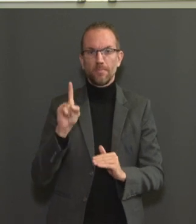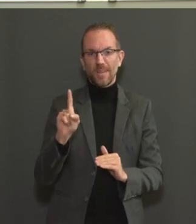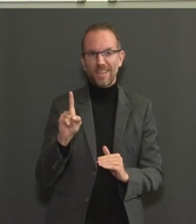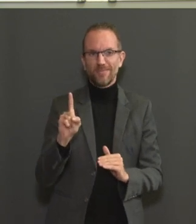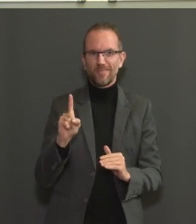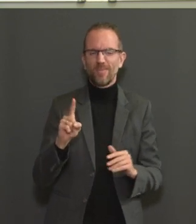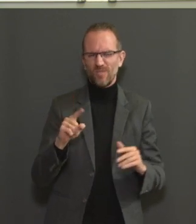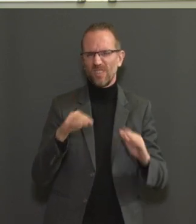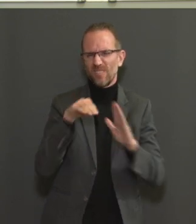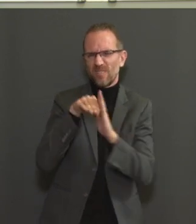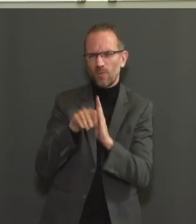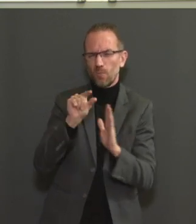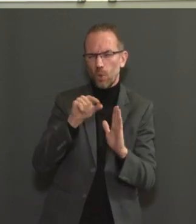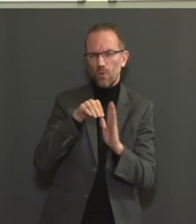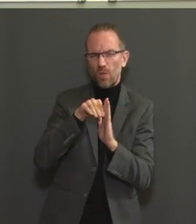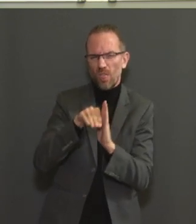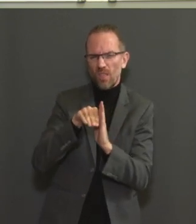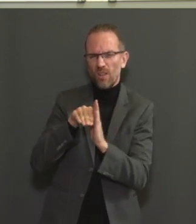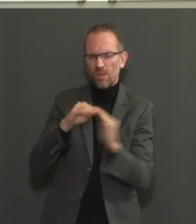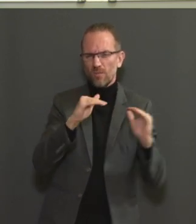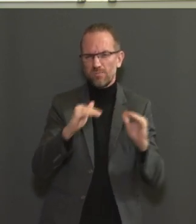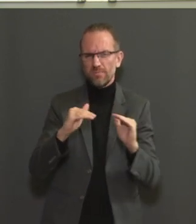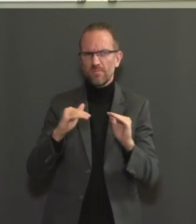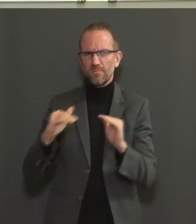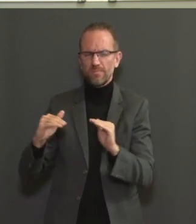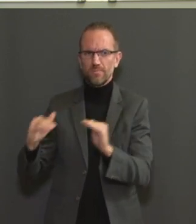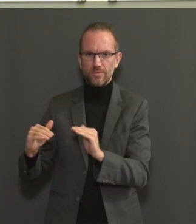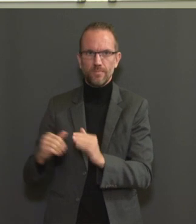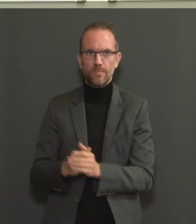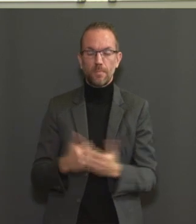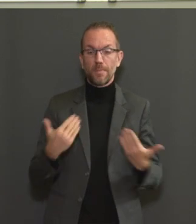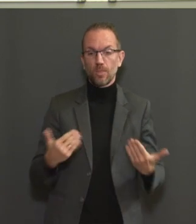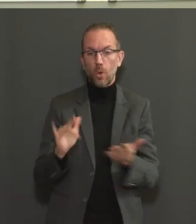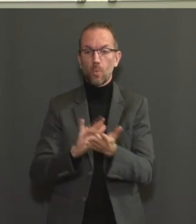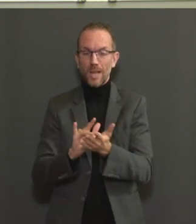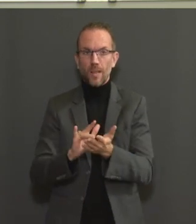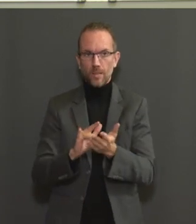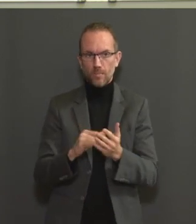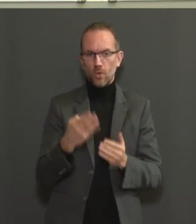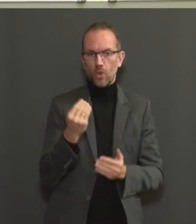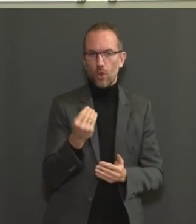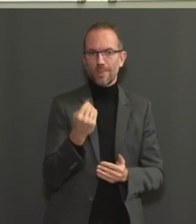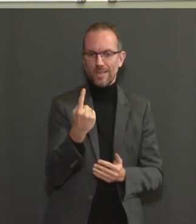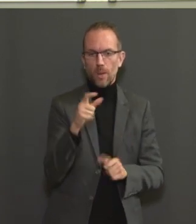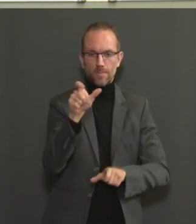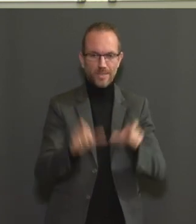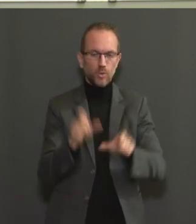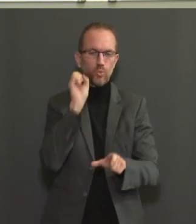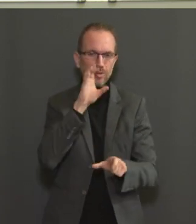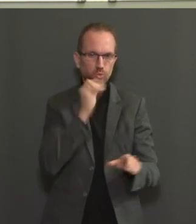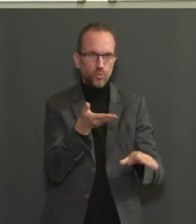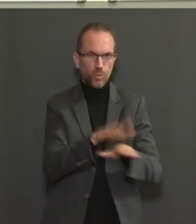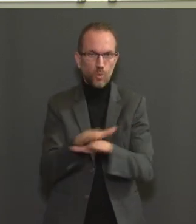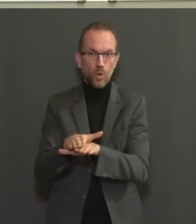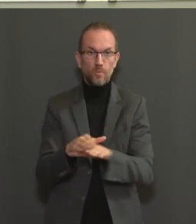plus en plus lent. Actuellement, nous déplorons en moyenne 91 décès par jour, ce qui est encore 13% de